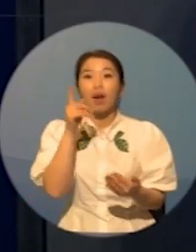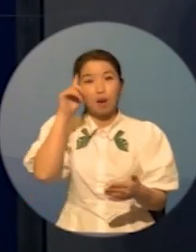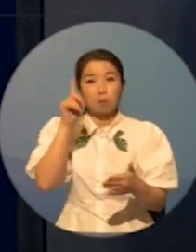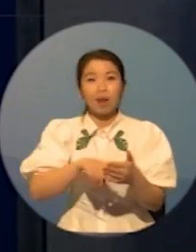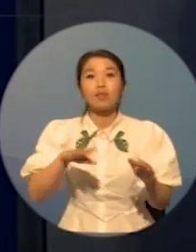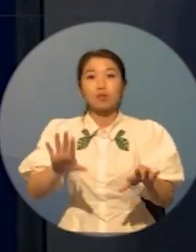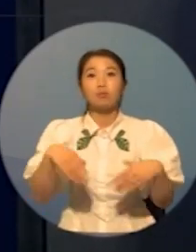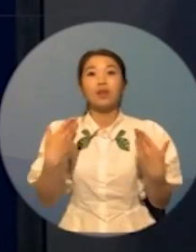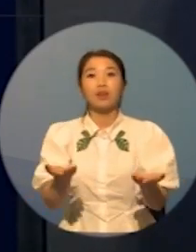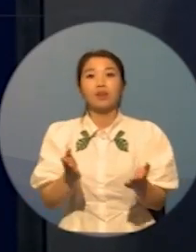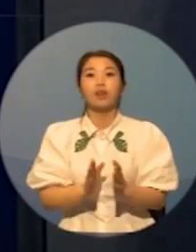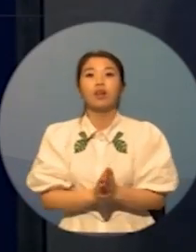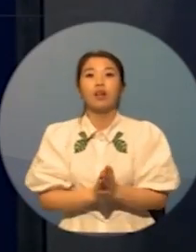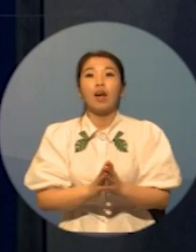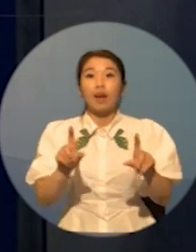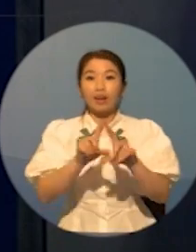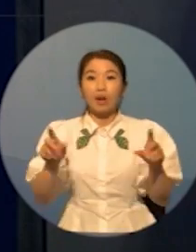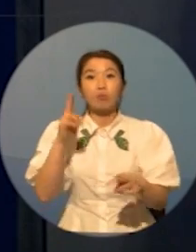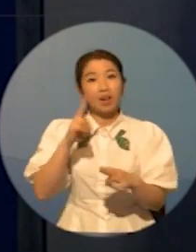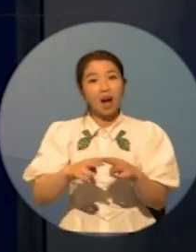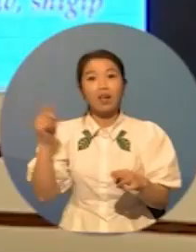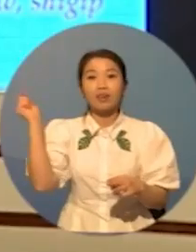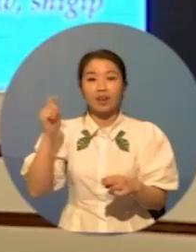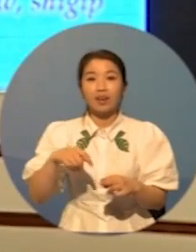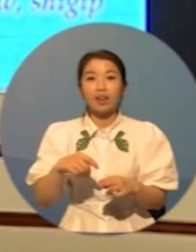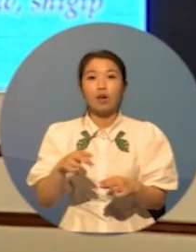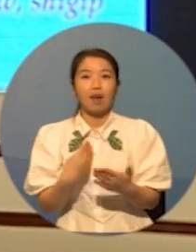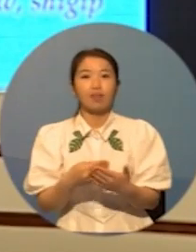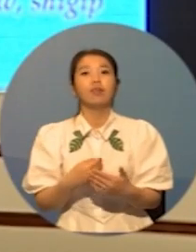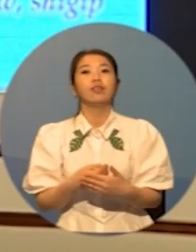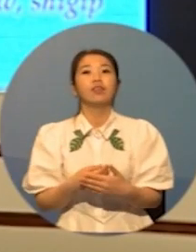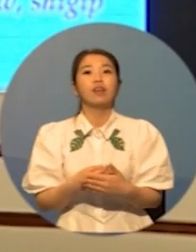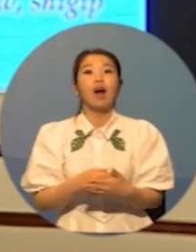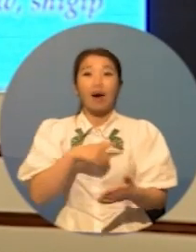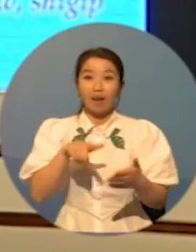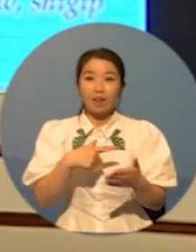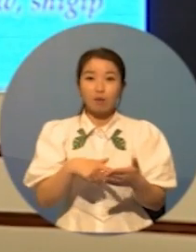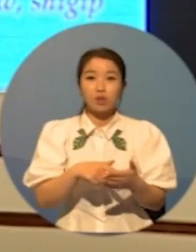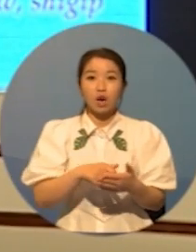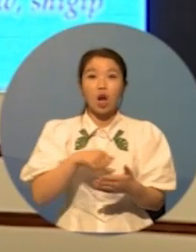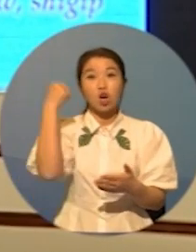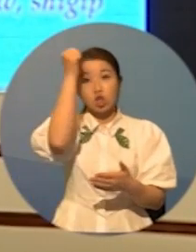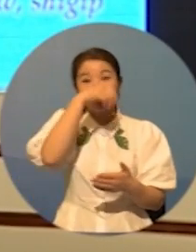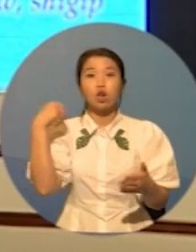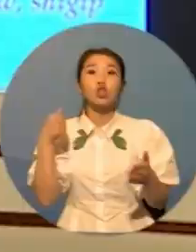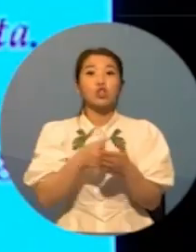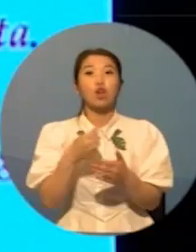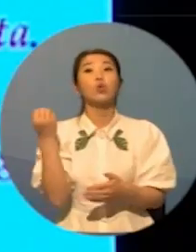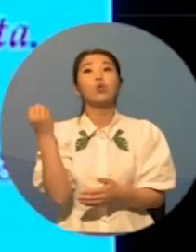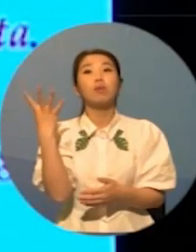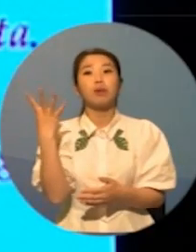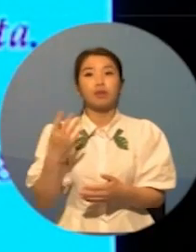Гәптің соңында келіп, баянлауыш қызметін атқарады. Мысалы, қаламыз жыл сайын гүлленбекте.